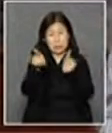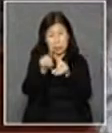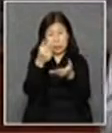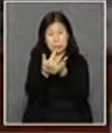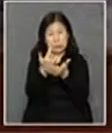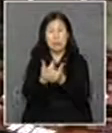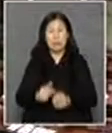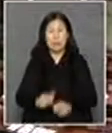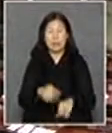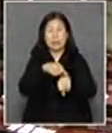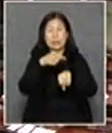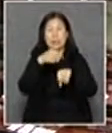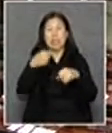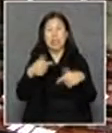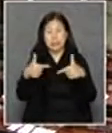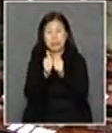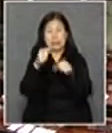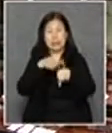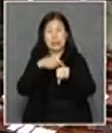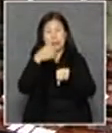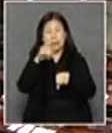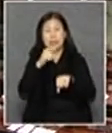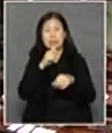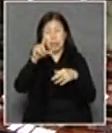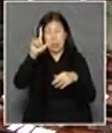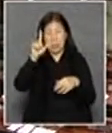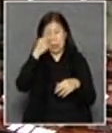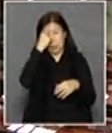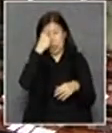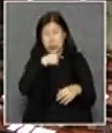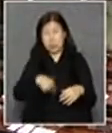是的話，搞任何盛事都幫助不了甚麼。 梁耀忠議員，你時間夠了。 主席，不能忍陣。 梁繼昌。